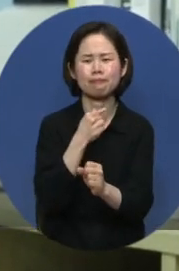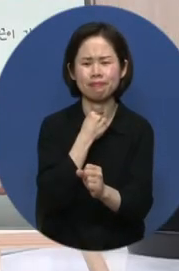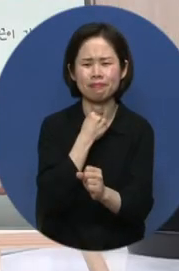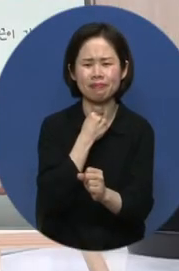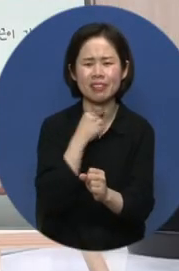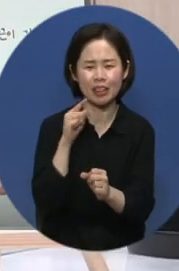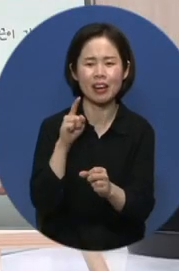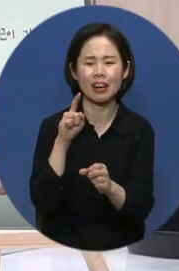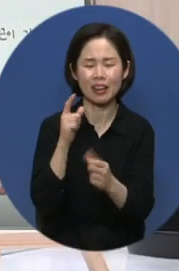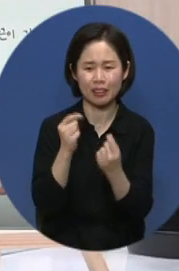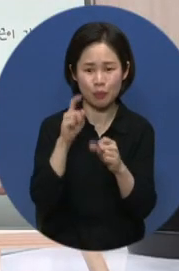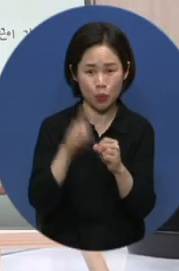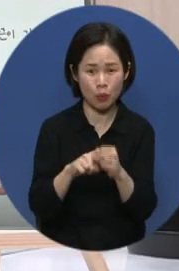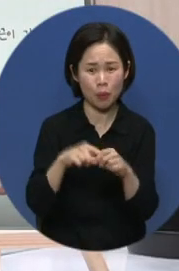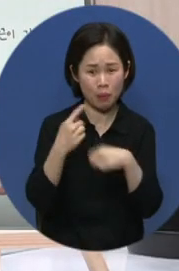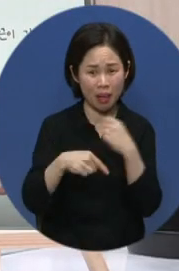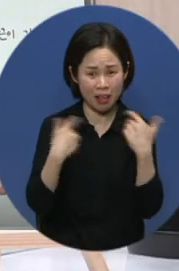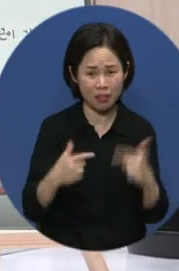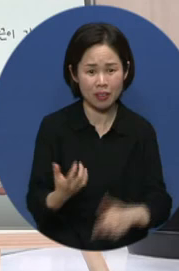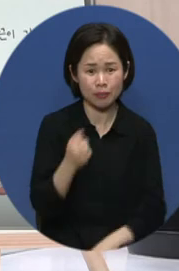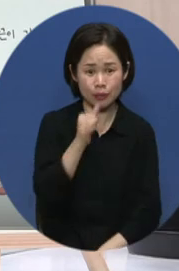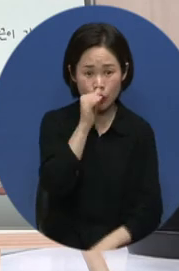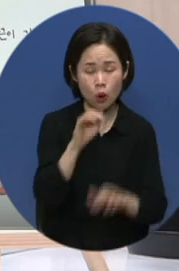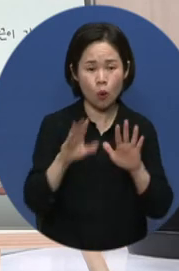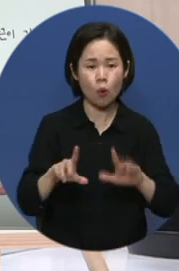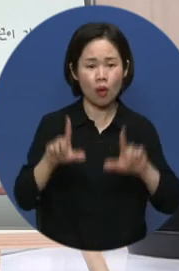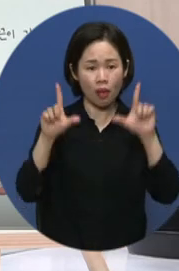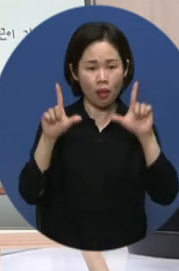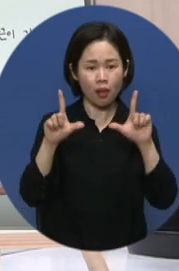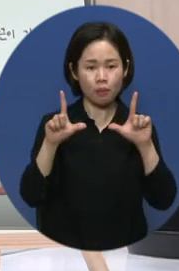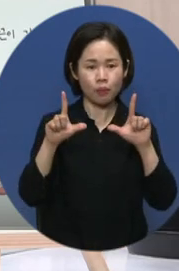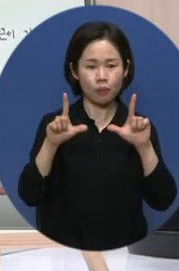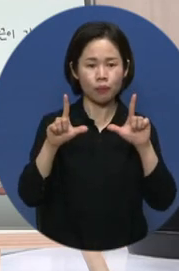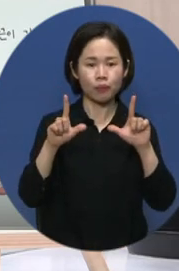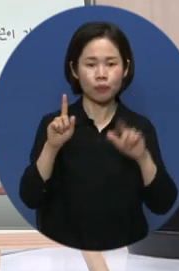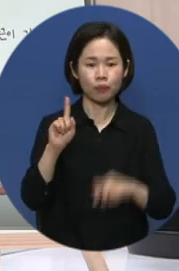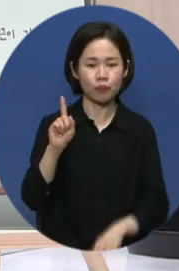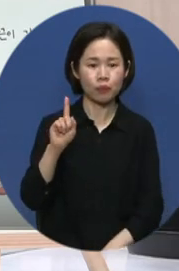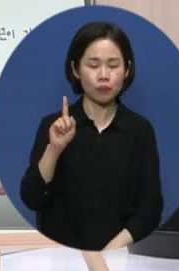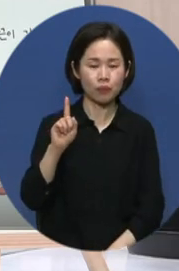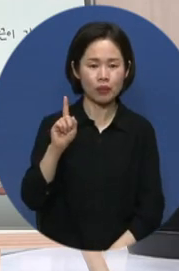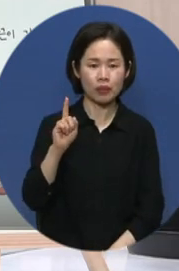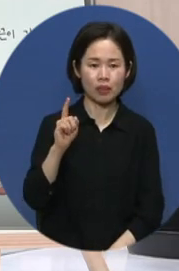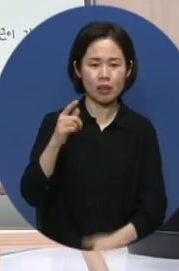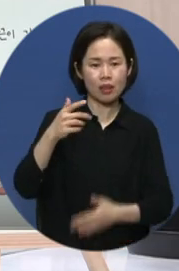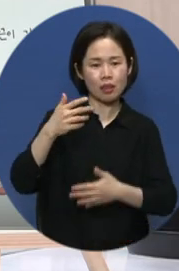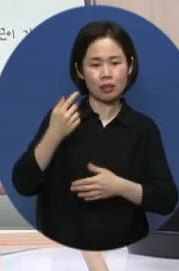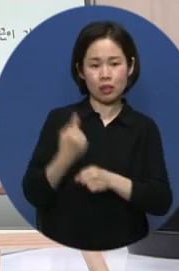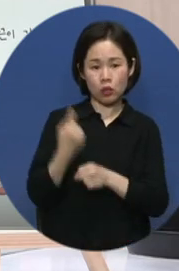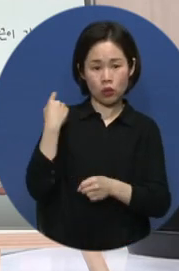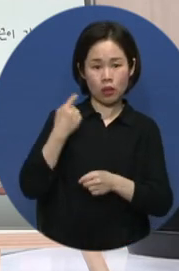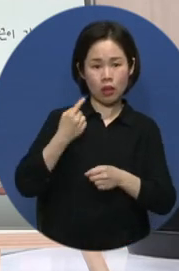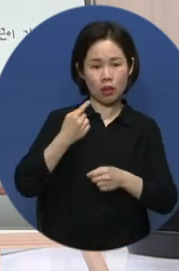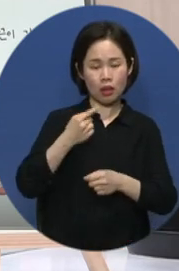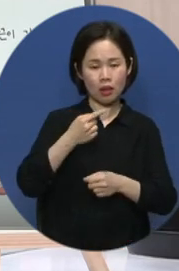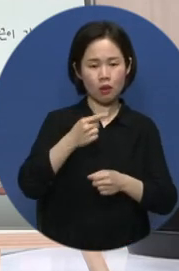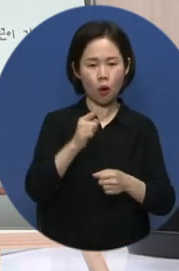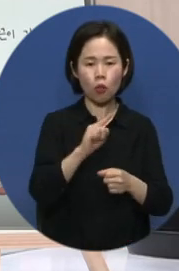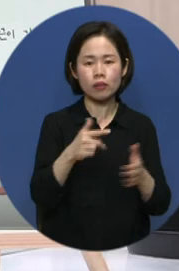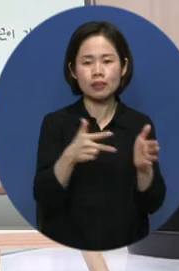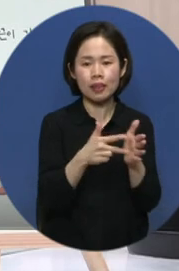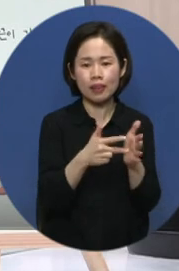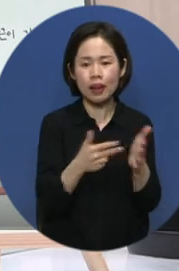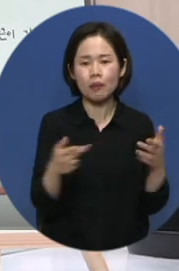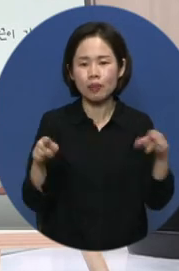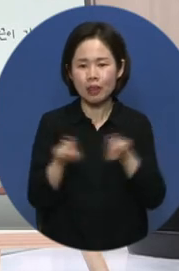있어요. 그래서 올해의 경우에는 저희가 영상을 작년에 이제 한 재단하고 같이 새롭게 도전을